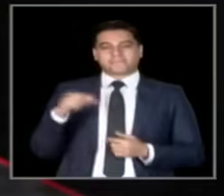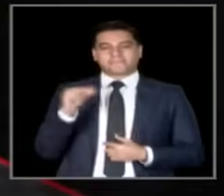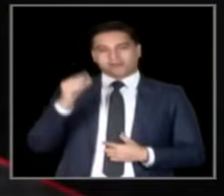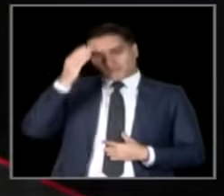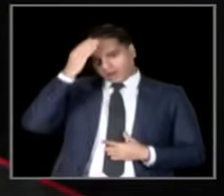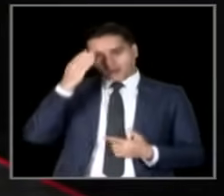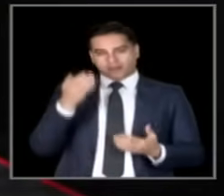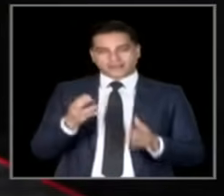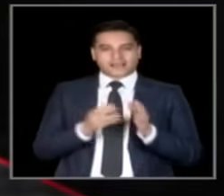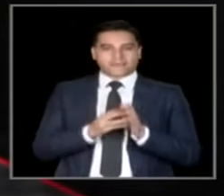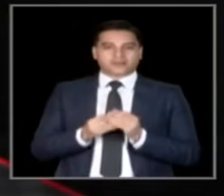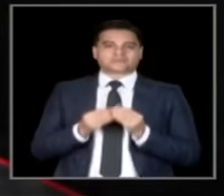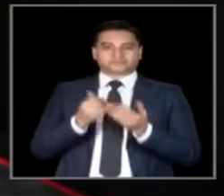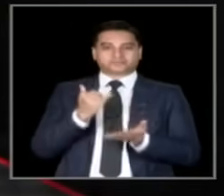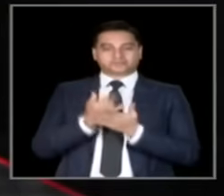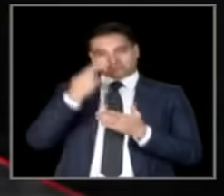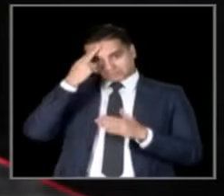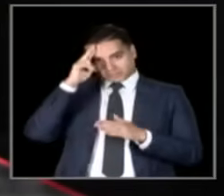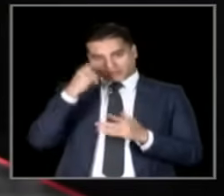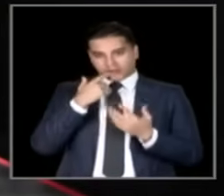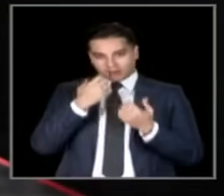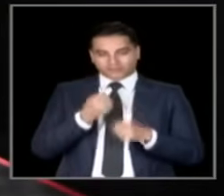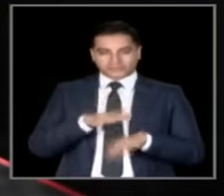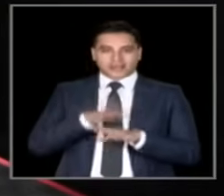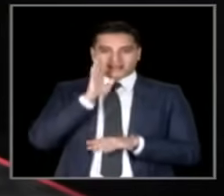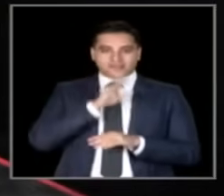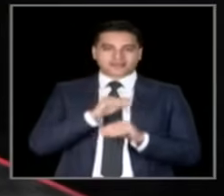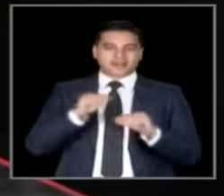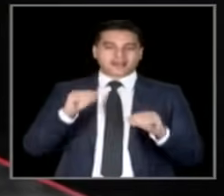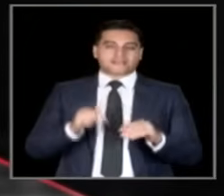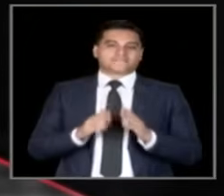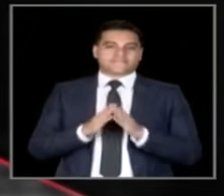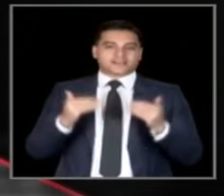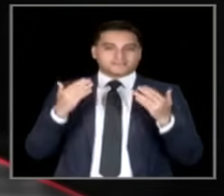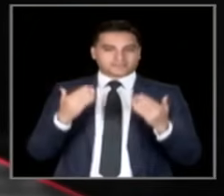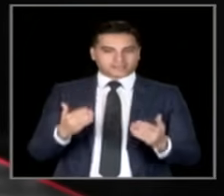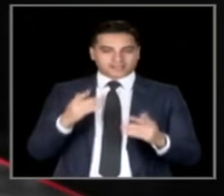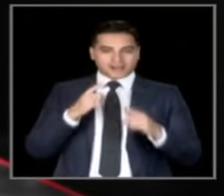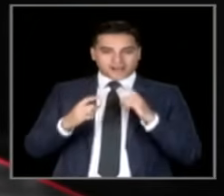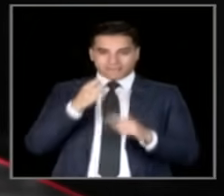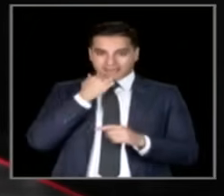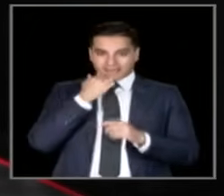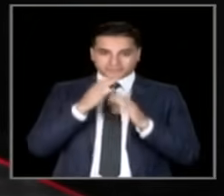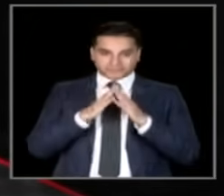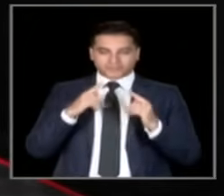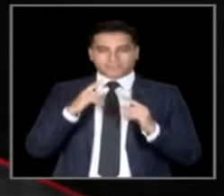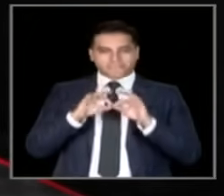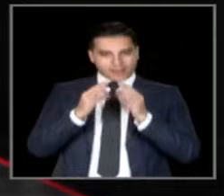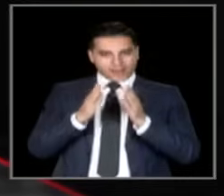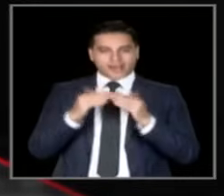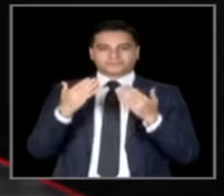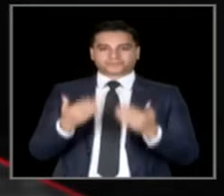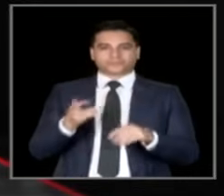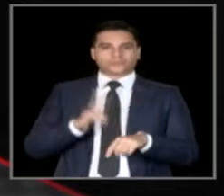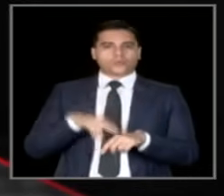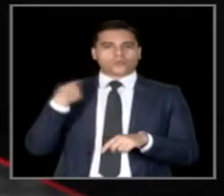برنامج العباقرة جامعات يقدم اليكم برعاية من يهتم بالتعليم في مصر، البنك الاهلي المصري،